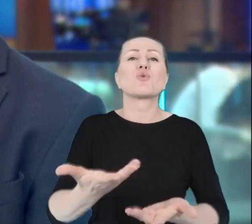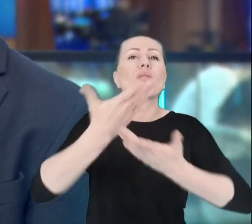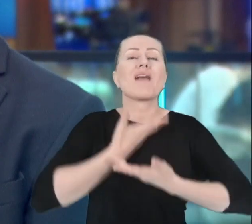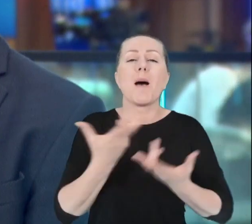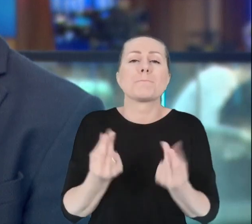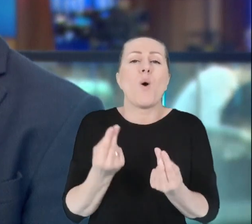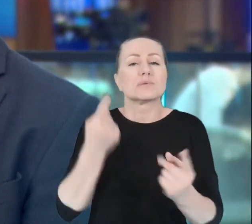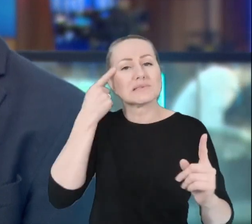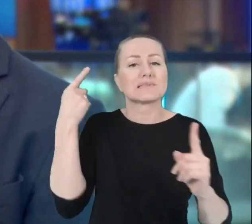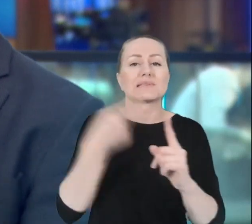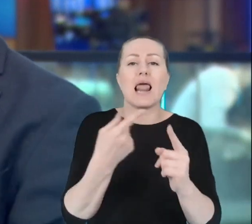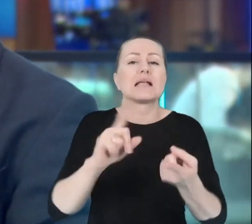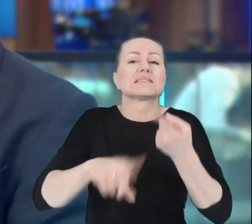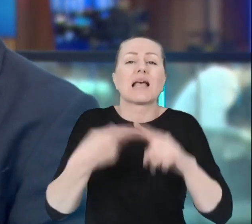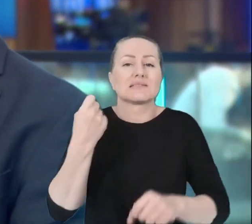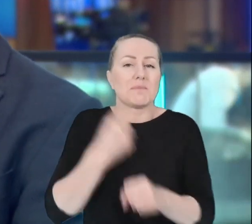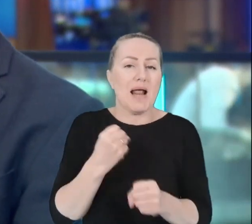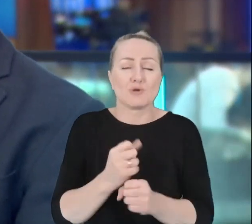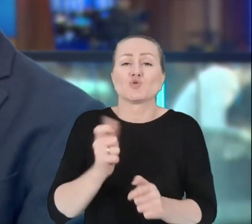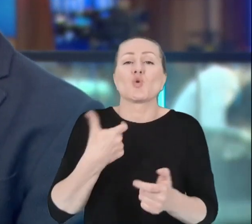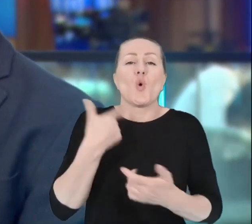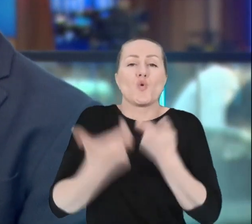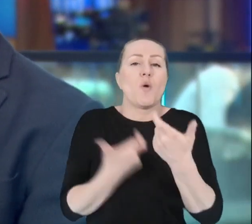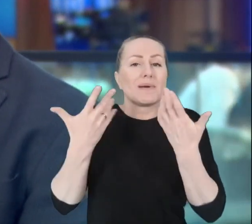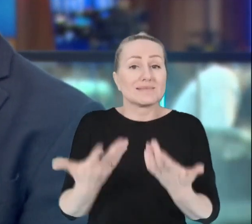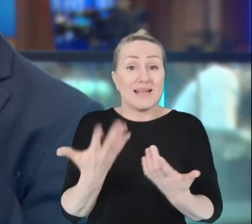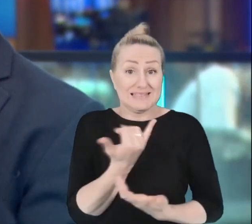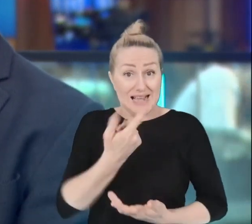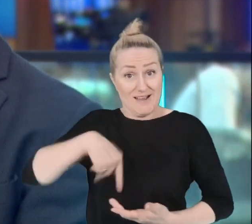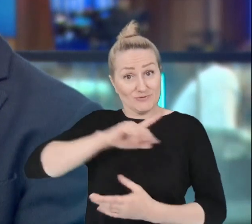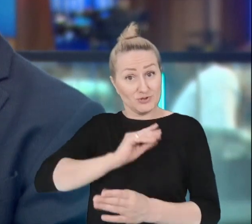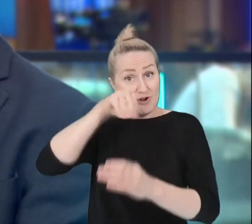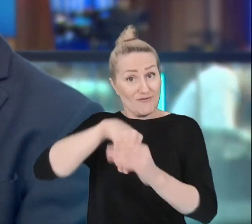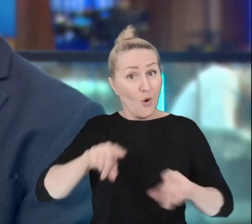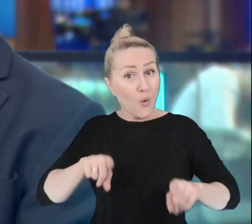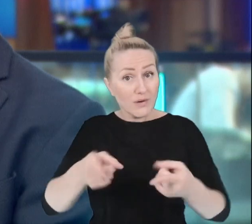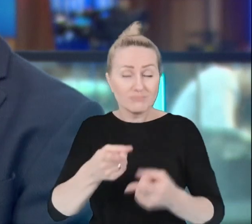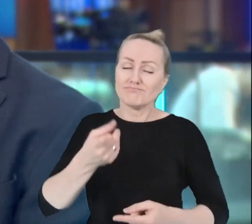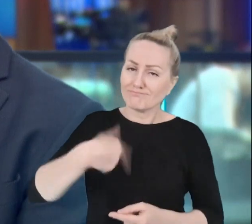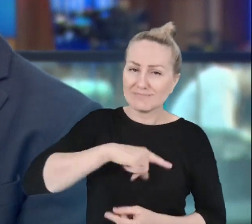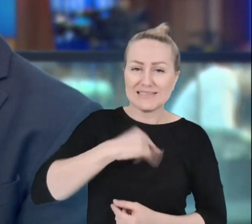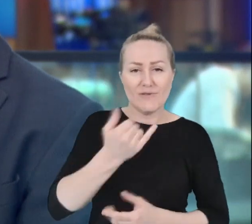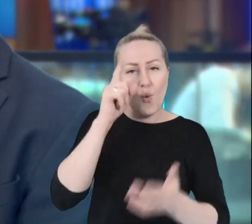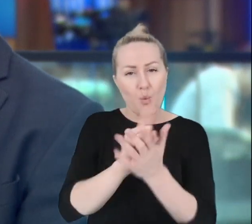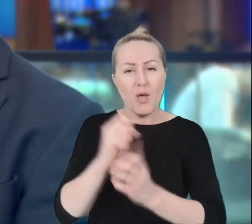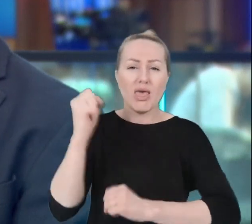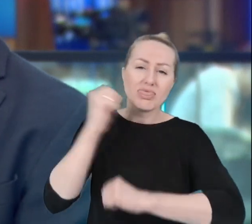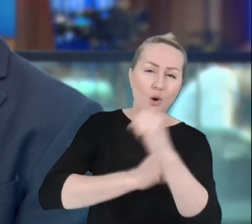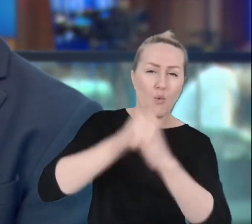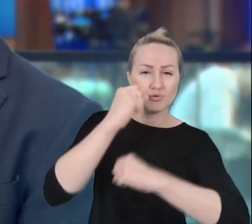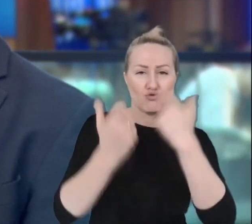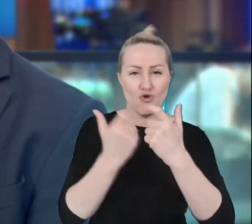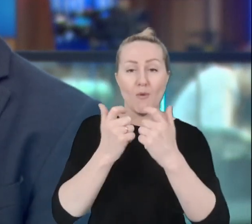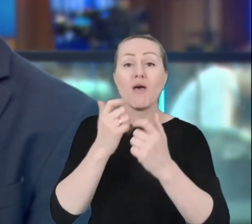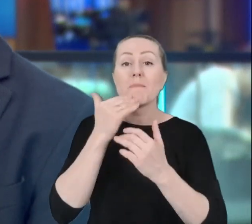co chcielibyśmy robić. I zawsze u nas w organizacji bardzo często udaje się wynegocjować coś, co jest połączeniem tych rzeczy, więc one nie